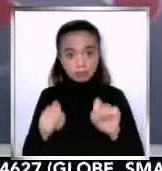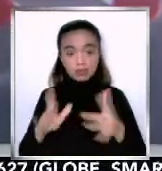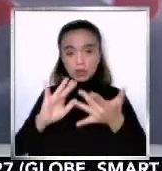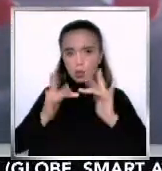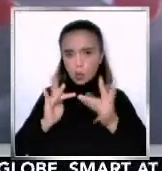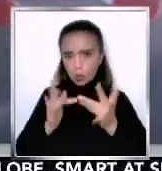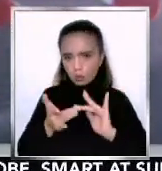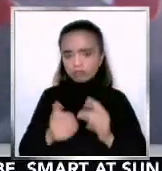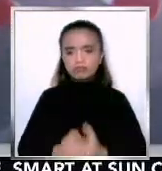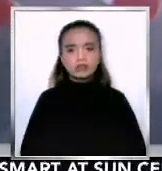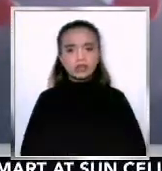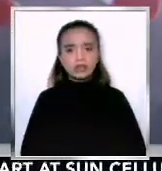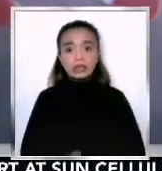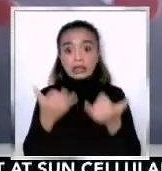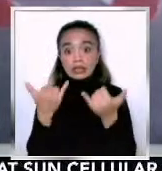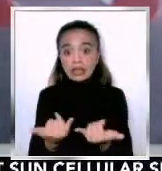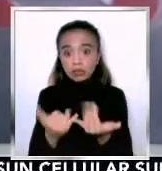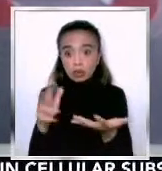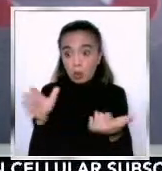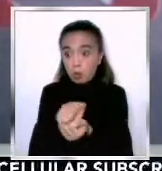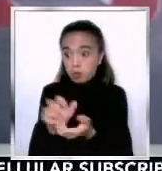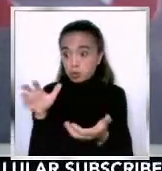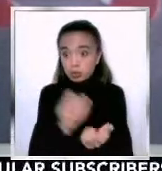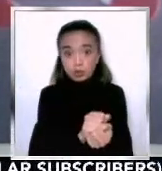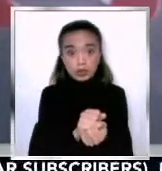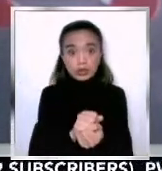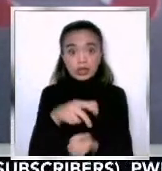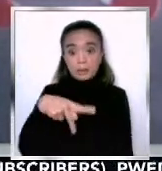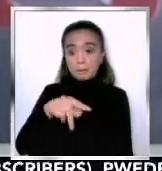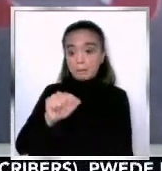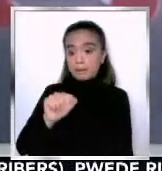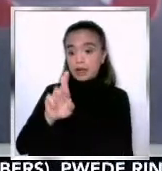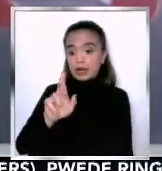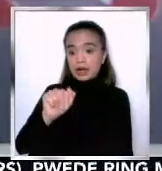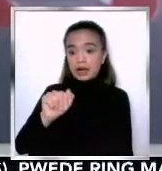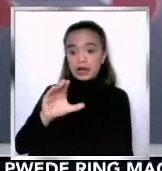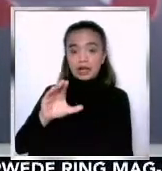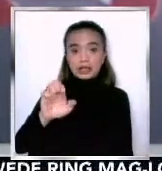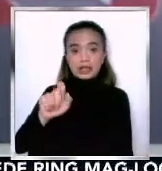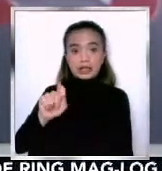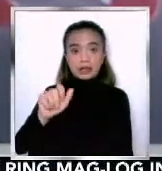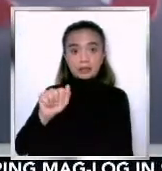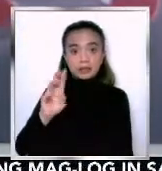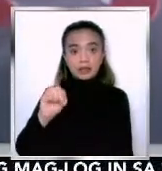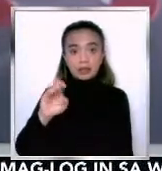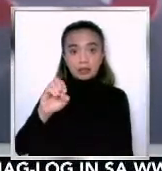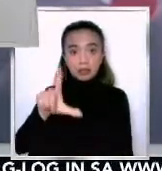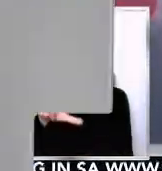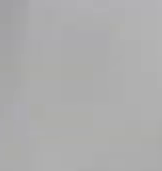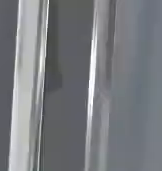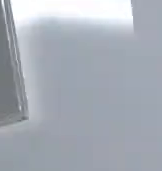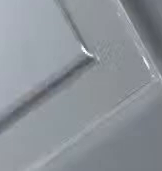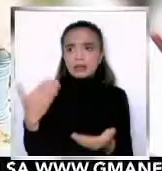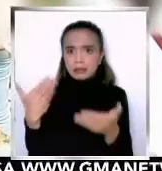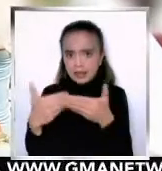ng nagkakaubusang stock ng paracetamol, parating na raw ang bagong delivery ng gamot. Nakatutok si Mariz Umali.